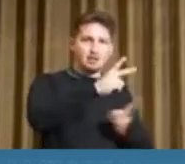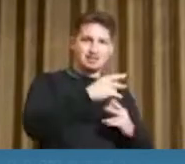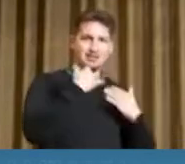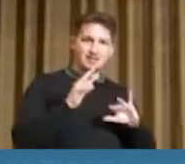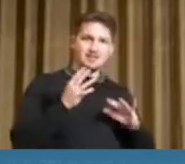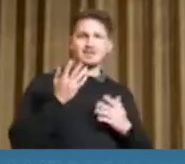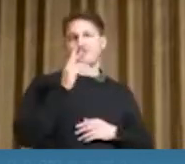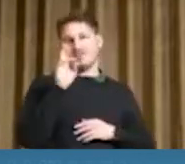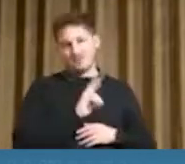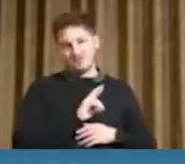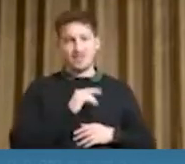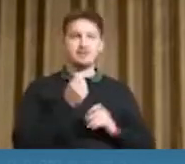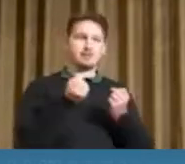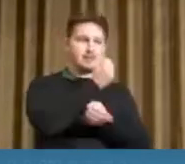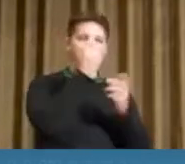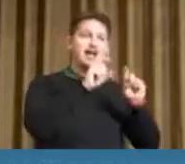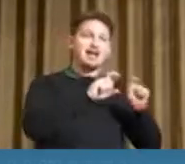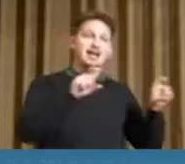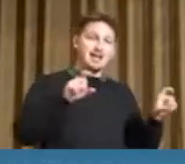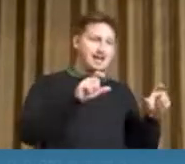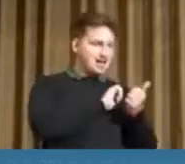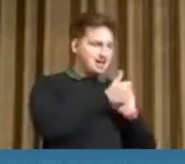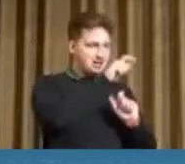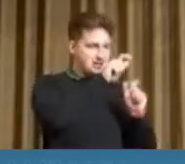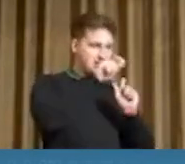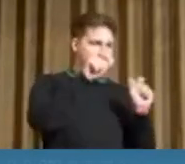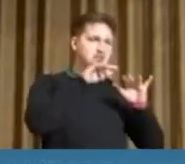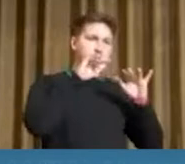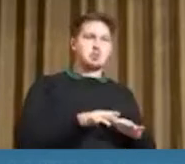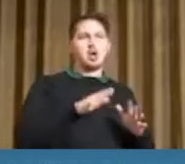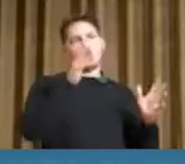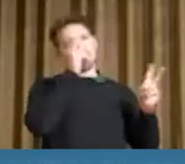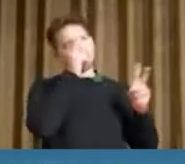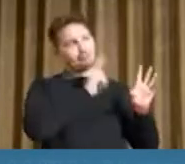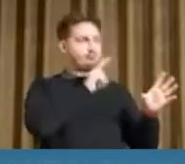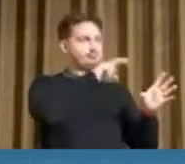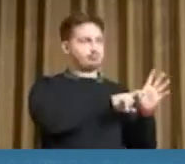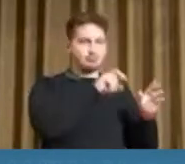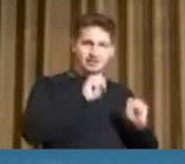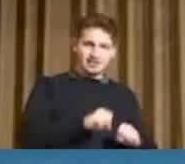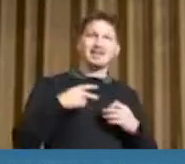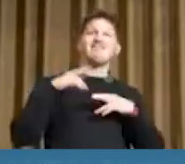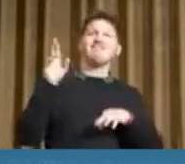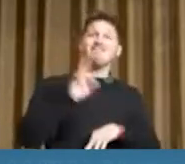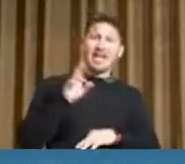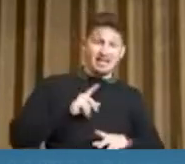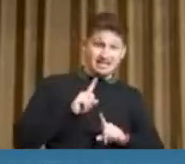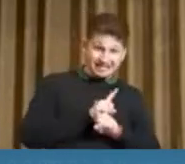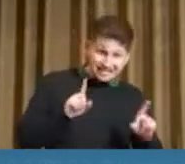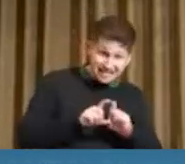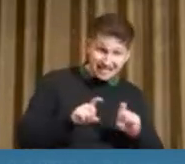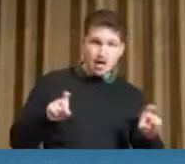natürlich für die Kaderathleten in den genannten Einrichtungen etwas niederschwelliger wie für Nicht-Kadersportler.